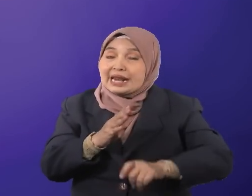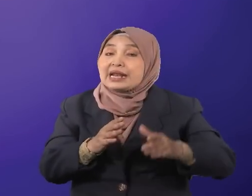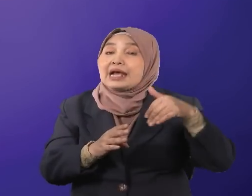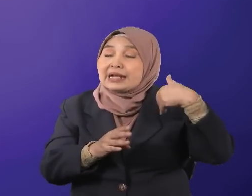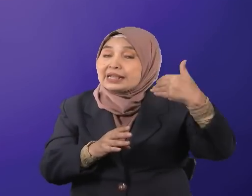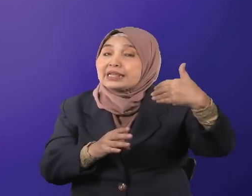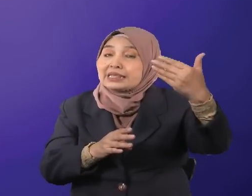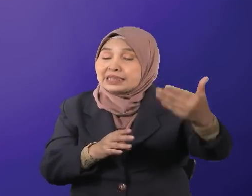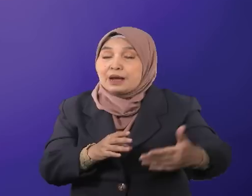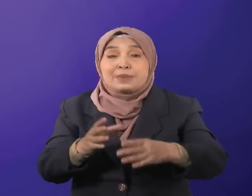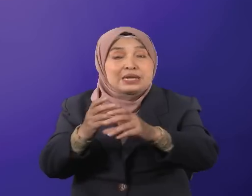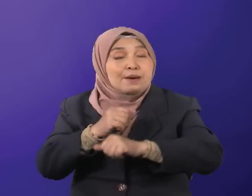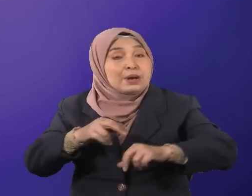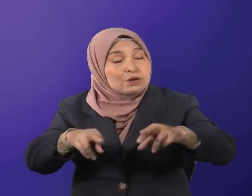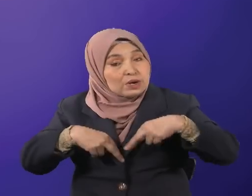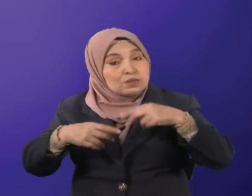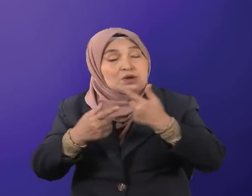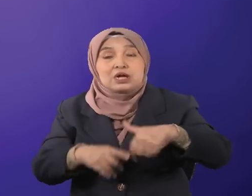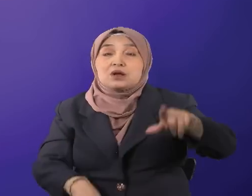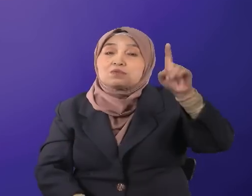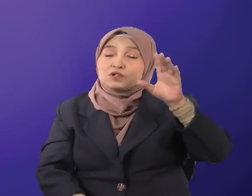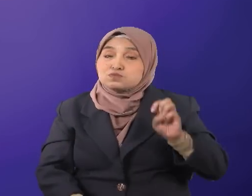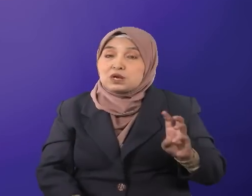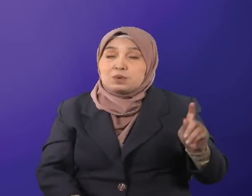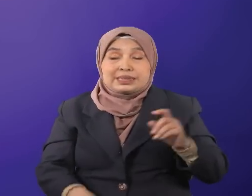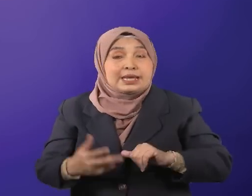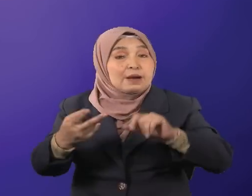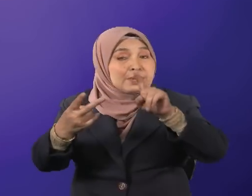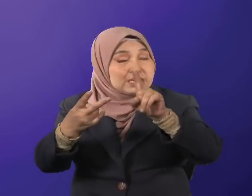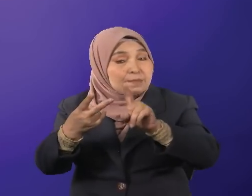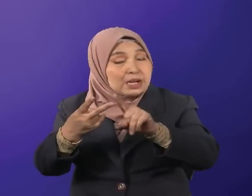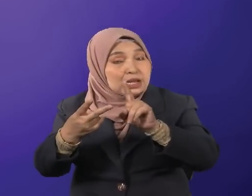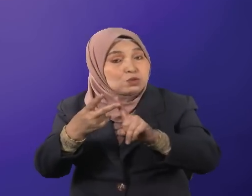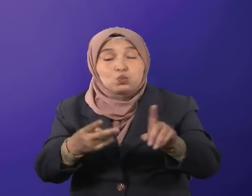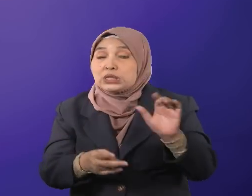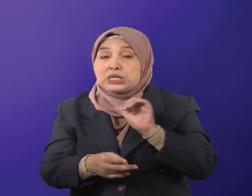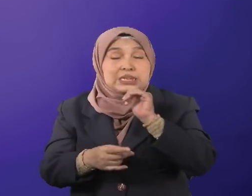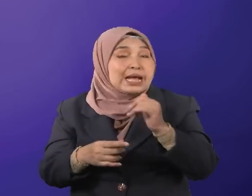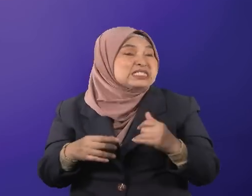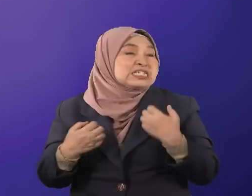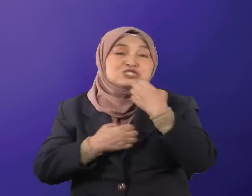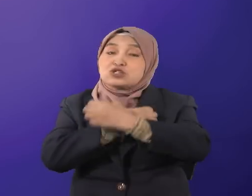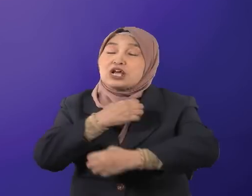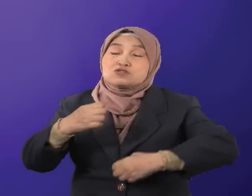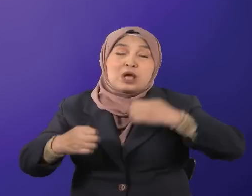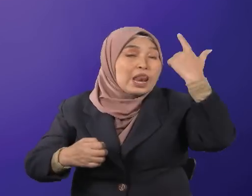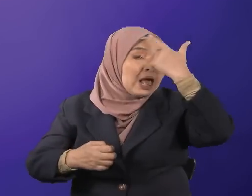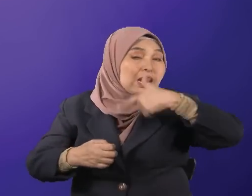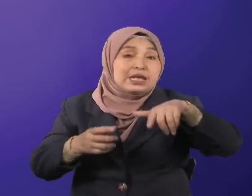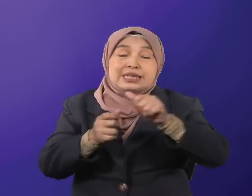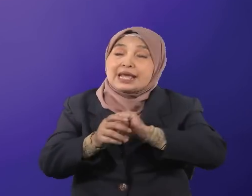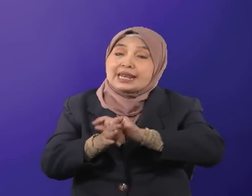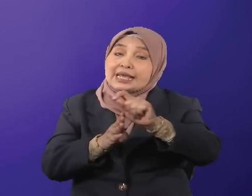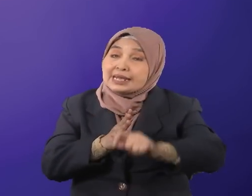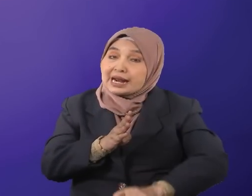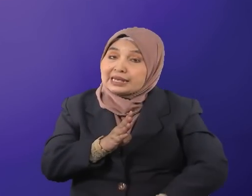ma'ab, iaitu mendapat redha daripada Allah SWT. Yang pertama. Yang kedua, tidak bersenang lenang dengan nikmat dunia dan lalai dengan akhirat.